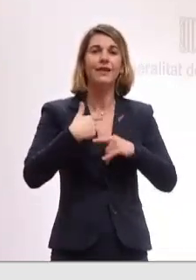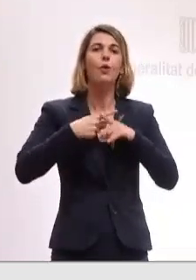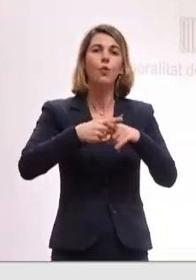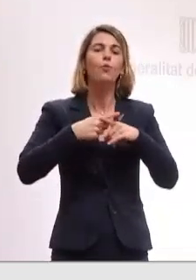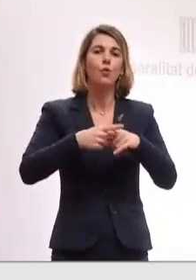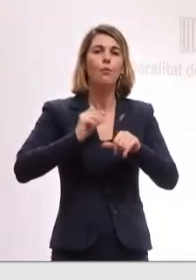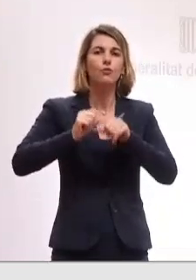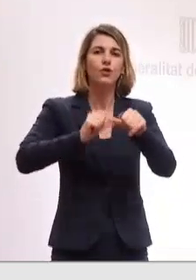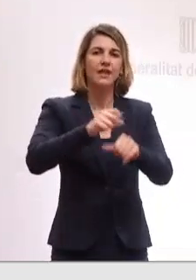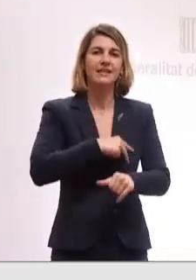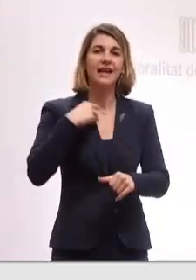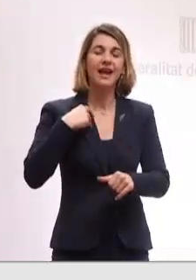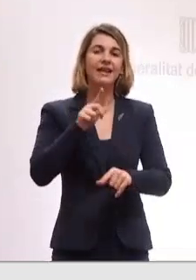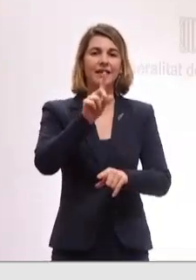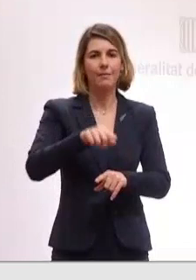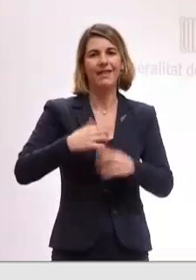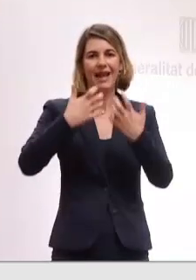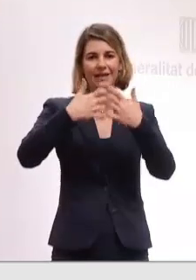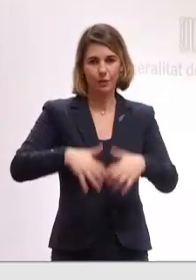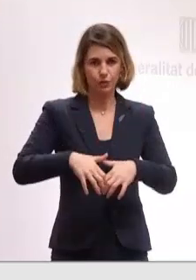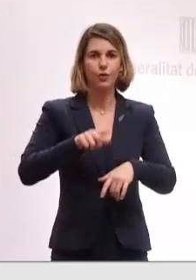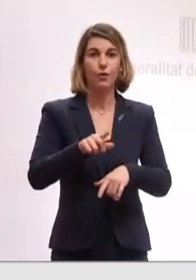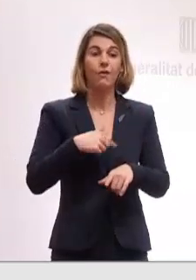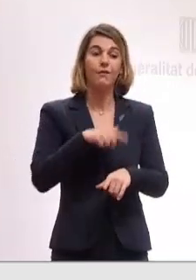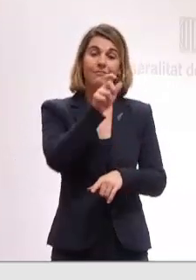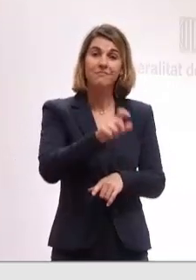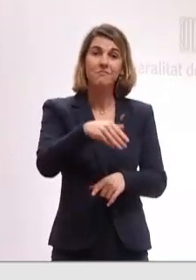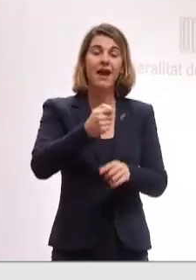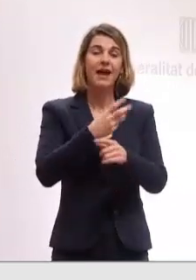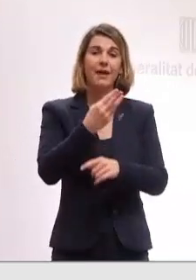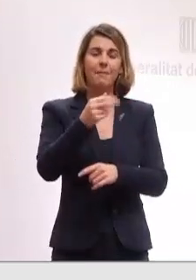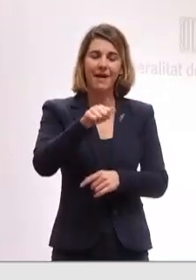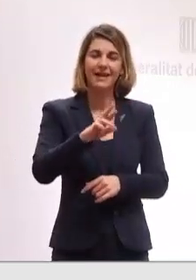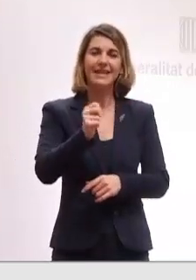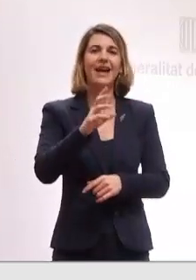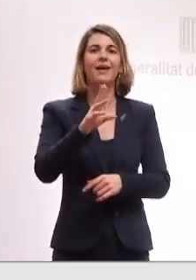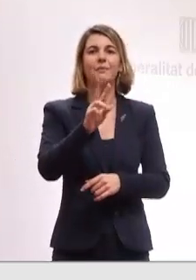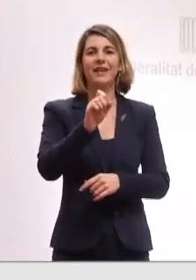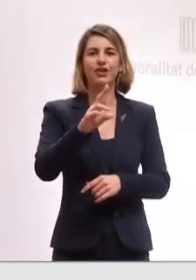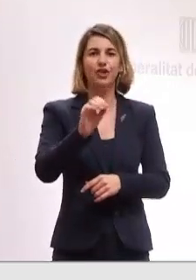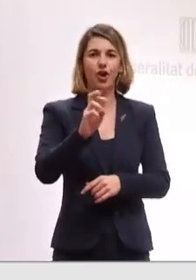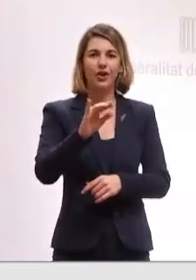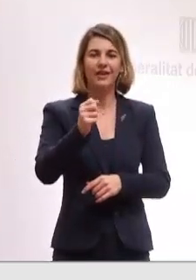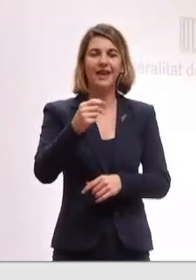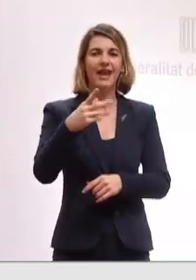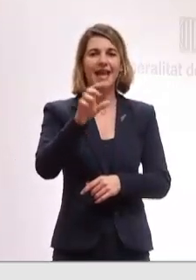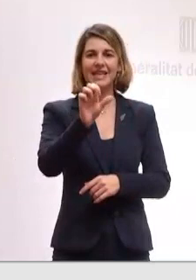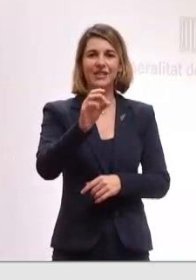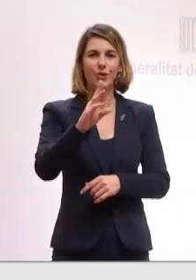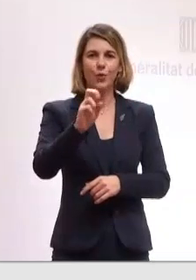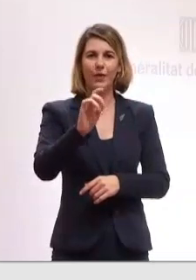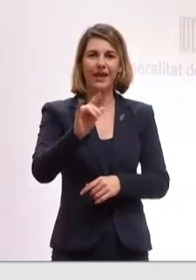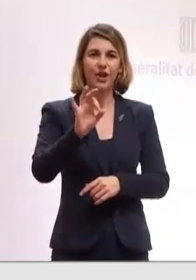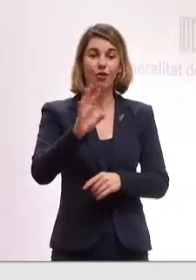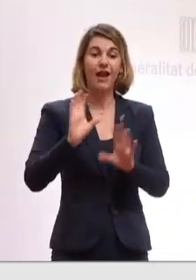el Servei Comú Processal d'Execució. La implicació de la senyora Maria Victòria Moradell i Escudero i del seu equip en la implantació del